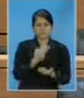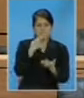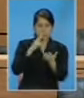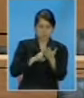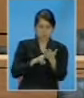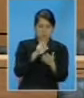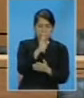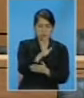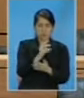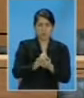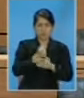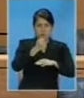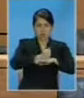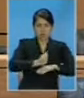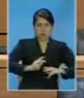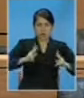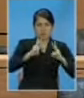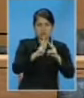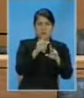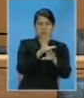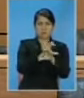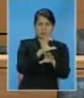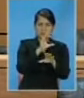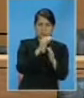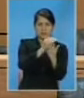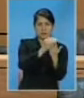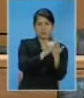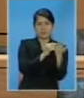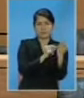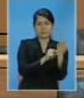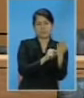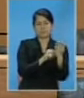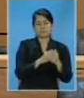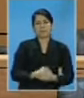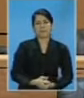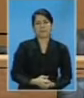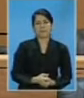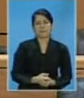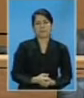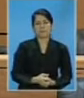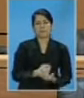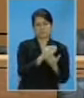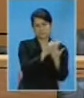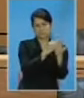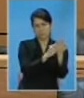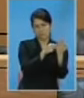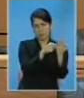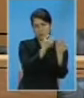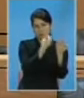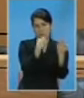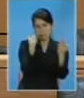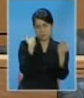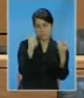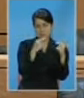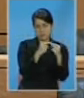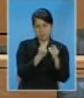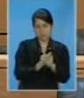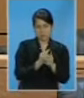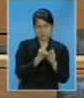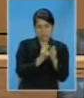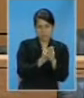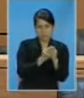การกระทรวงมหาดไทยในขณะนั้นเนี่ยนะครับบอกว่าในการจัดซื้อจัดจ้างโดยวิธีพิ